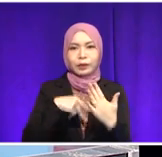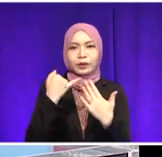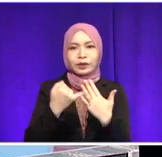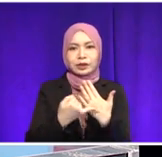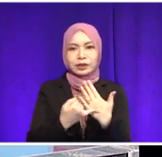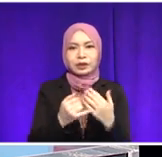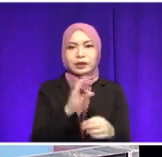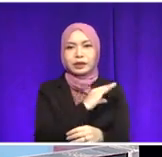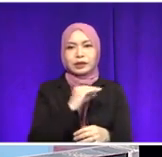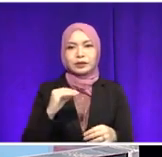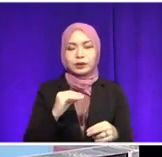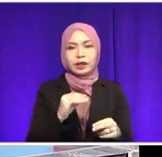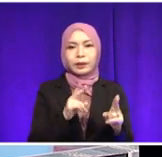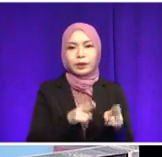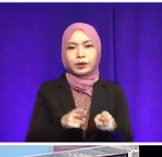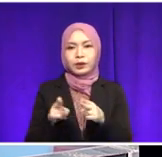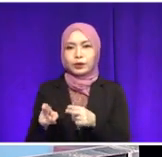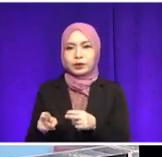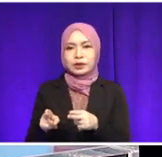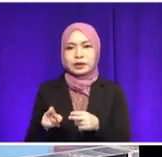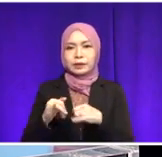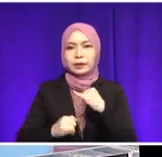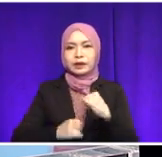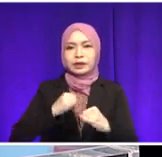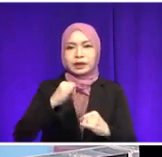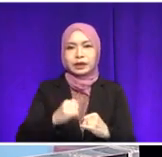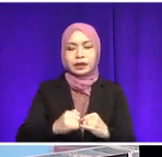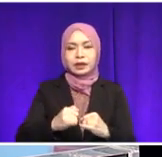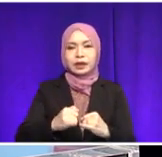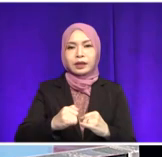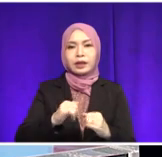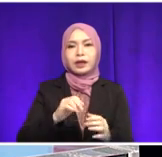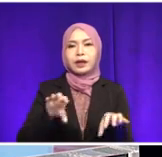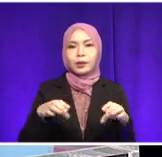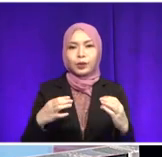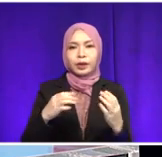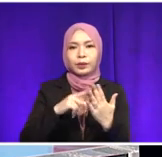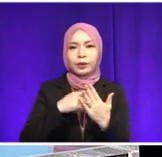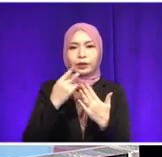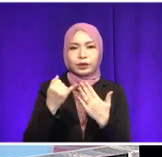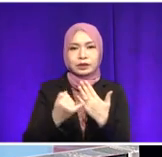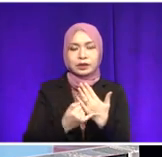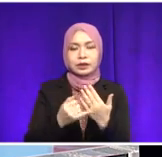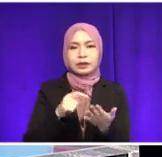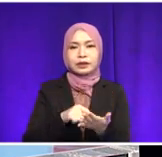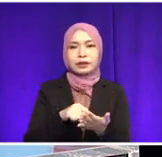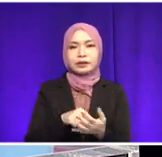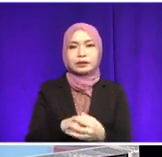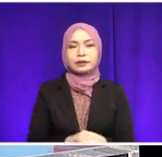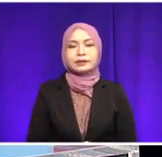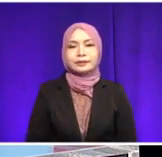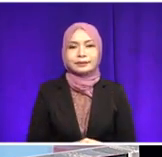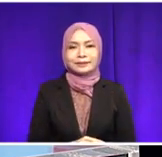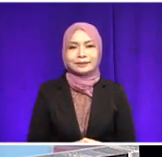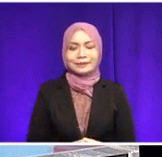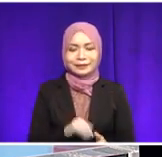perjalanan penghasilan Project produk tersebut jadi kelipatannya 6 bulan pasukan Project